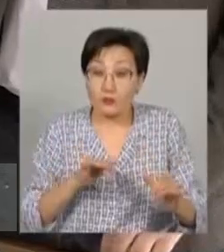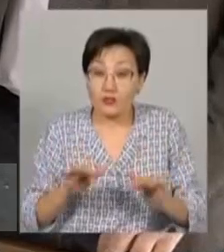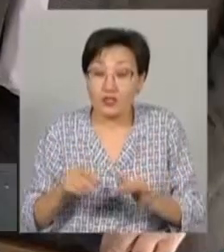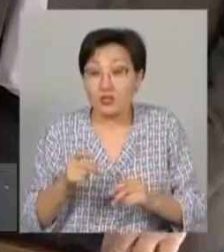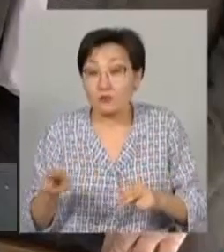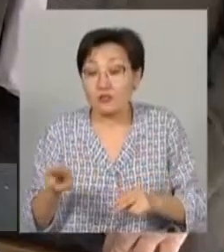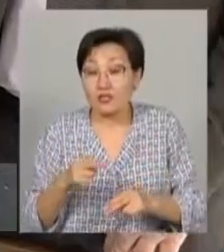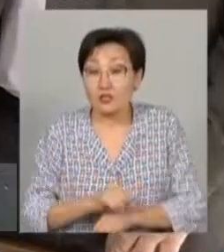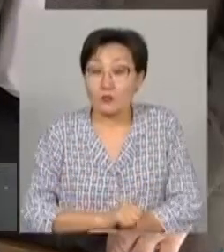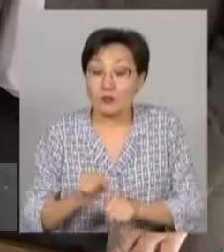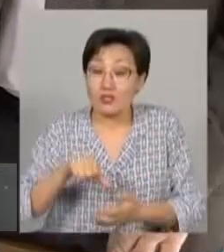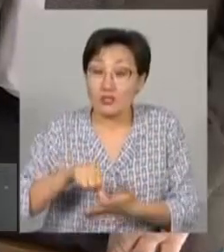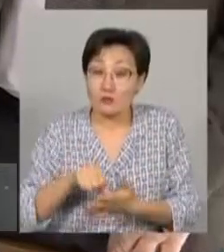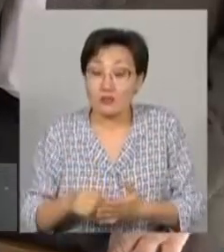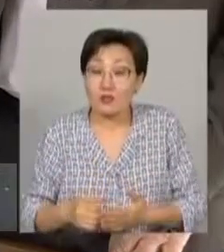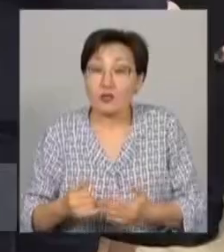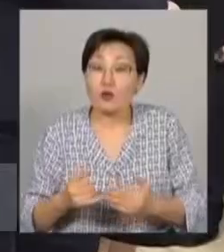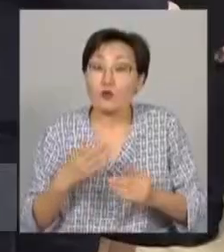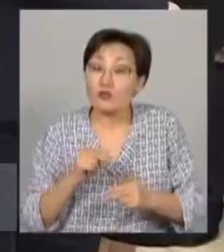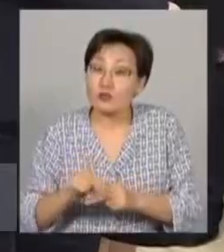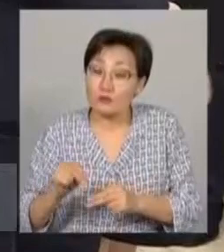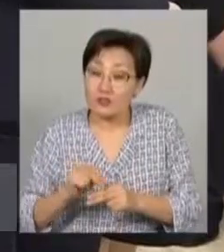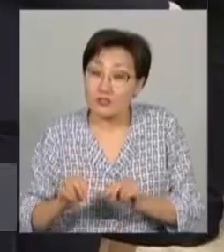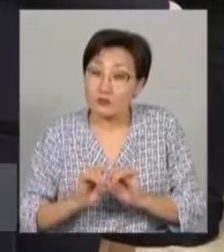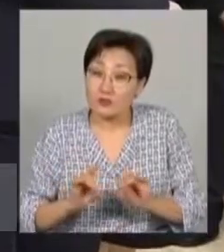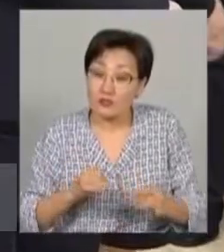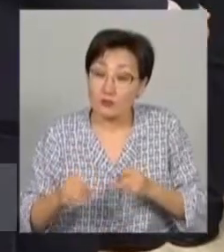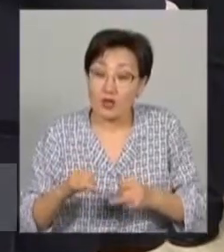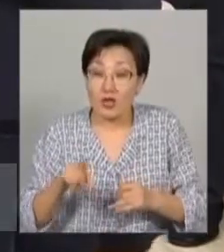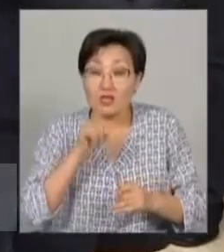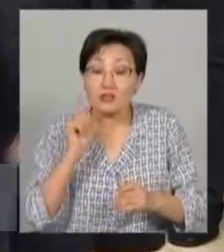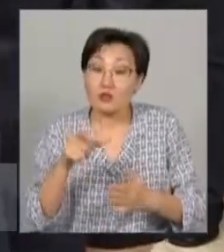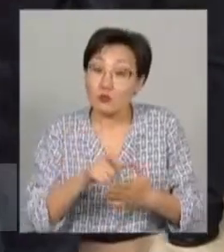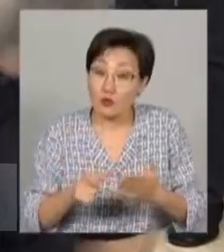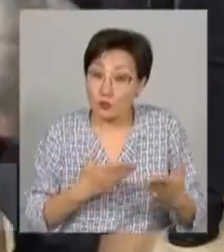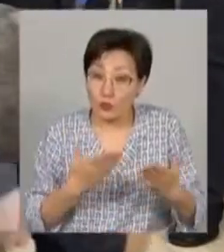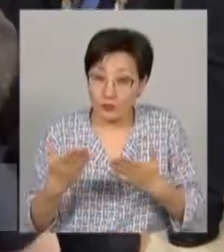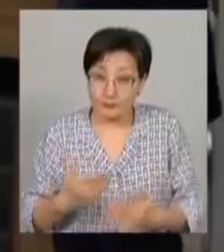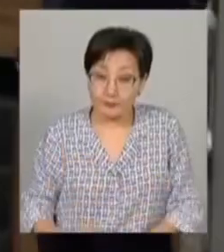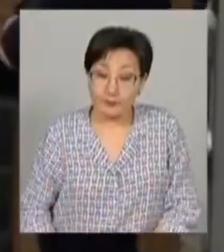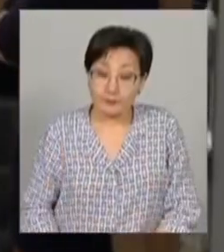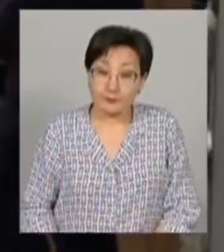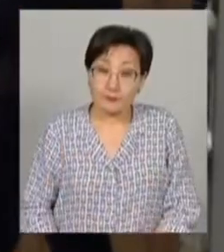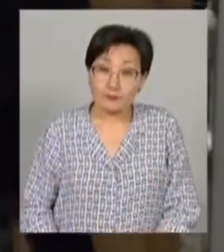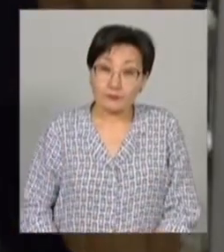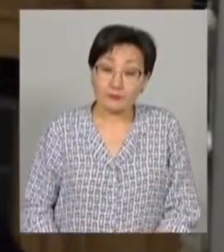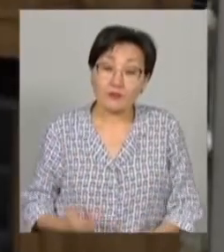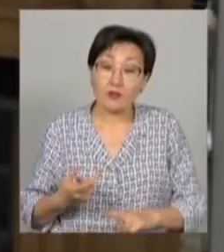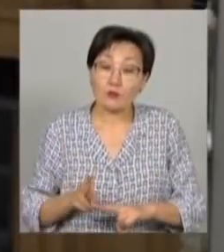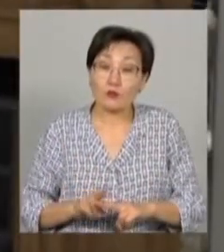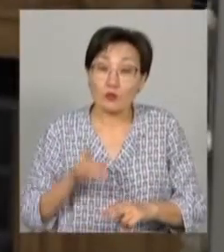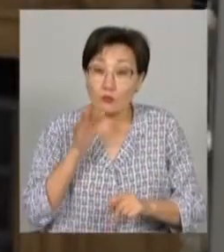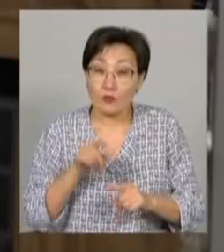барысында желтоқсан қаһармандары тағылымды әңгімелерін айтып, жастар өлең оқып өнер көрсетті. Ол кезде